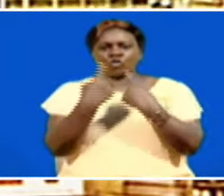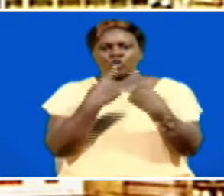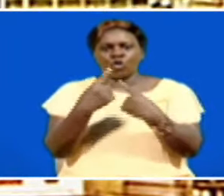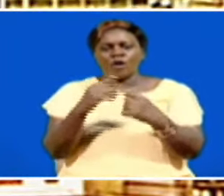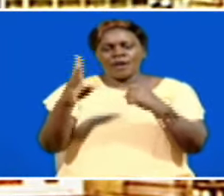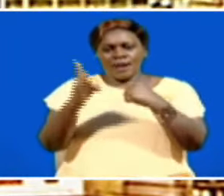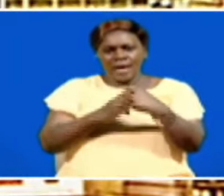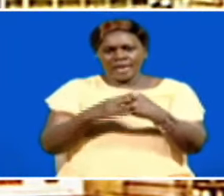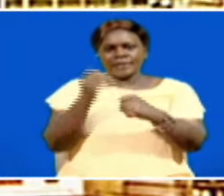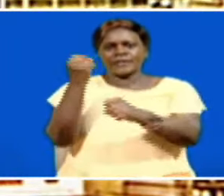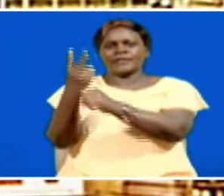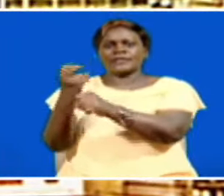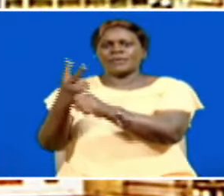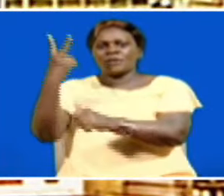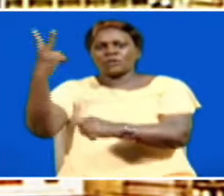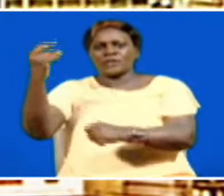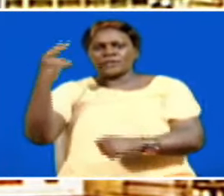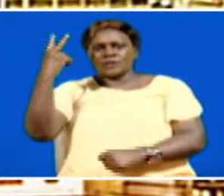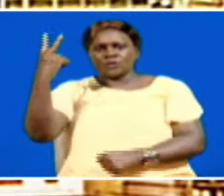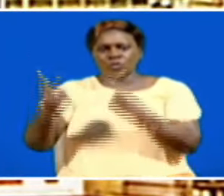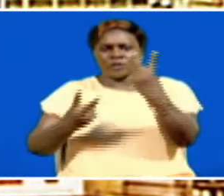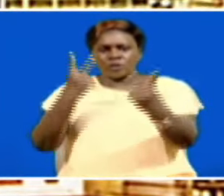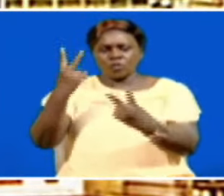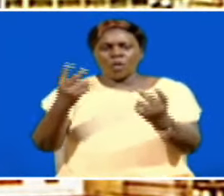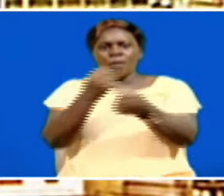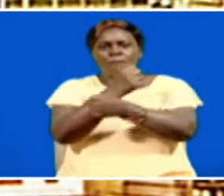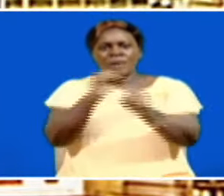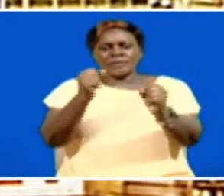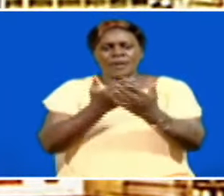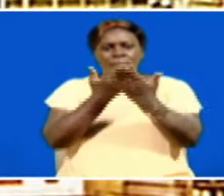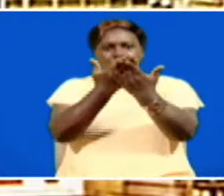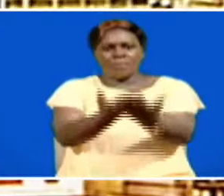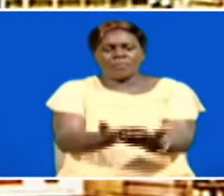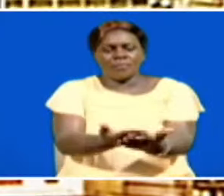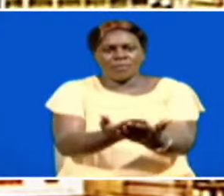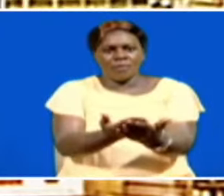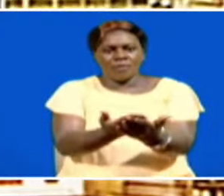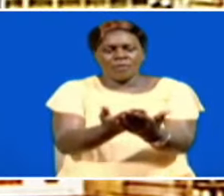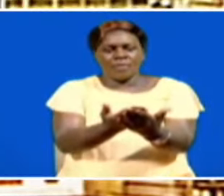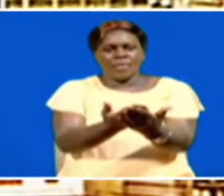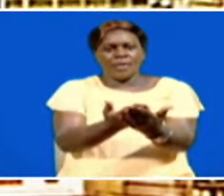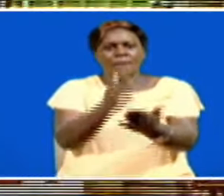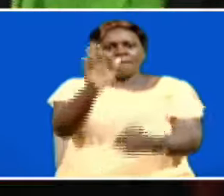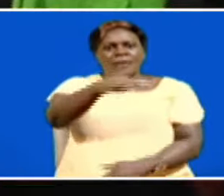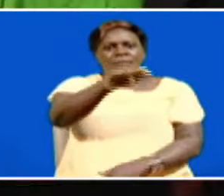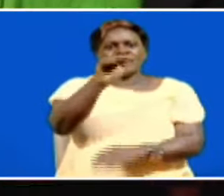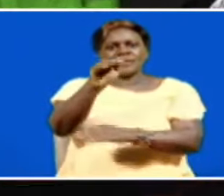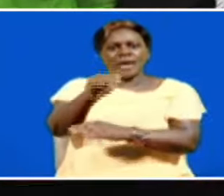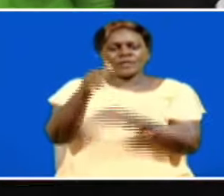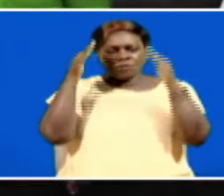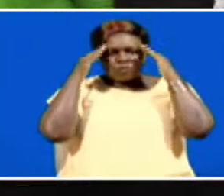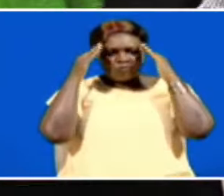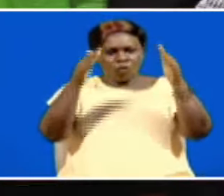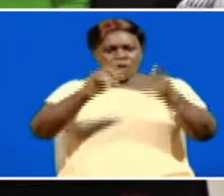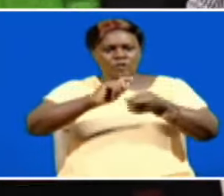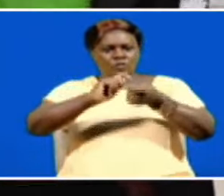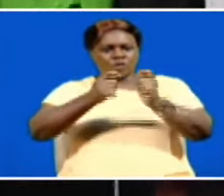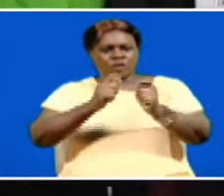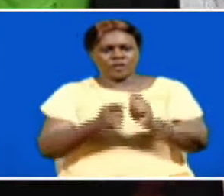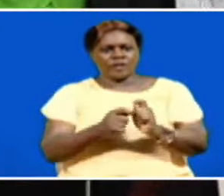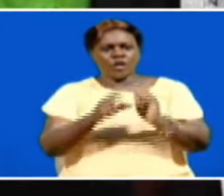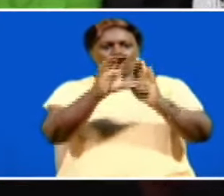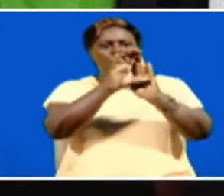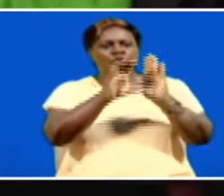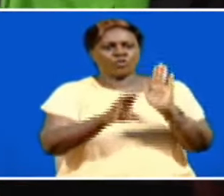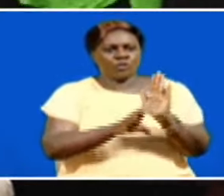Tarehe 9 Disemba mwaka 2022 Rais aliwasilisha mswada kwa bunge la taifa akiliomba lizingatie marekebisho ya